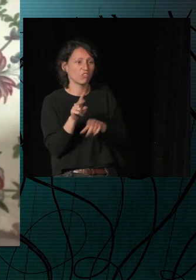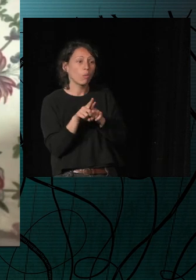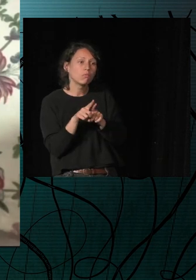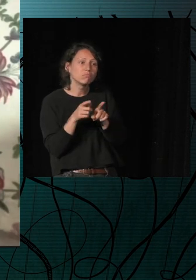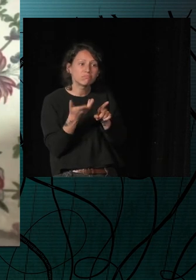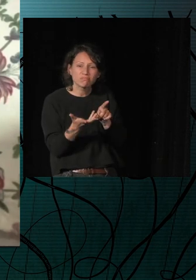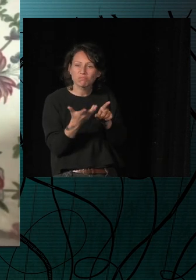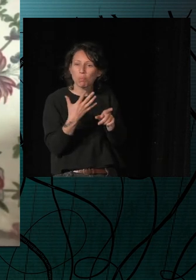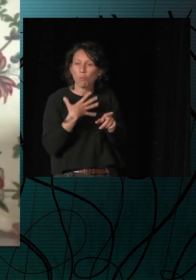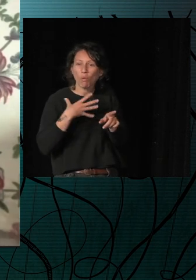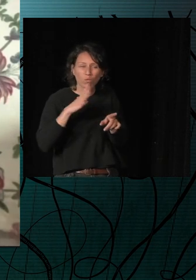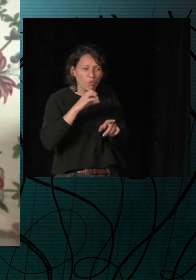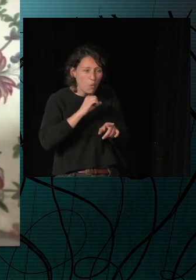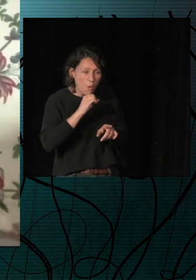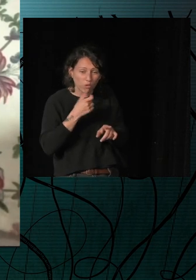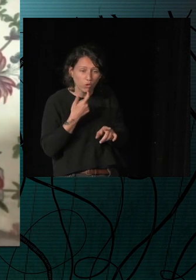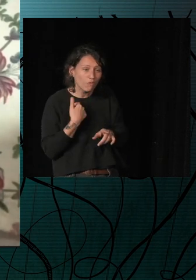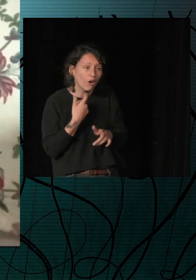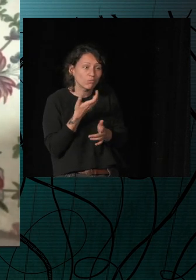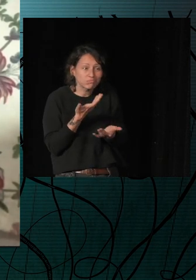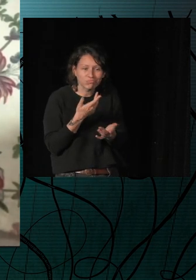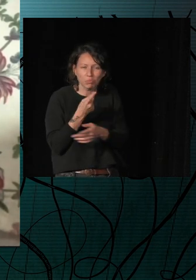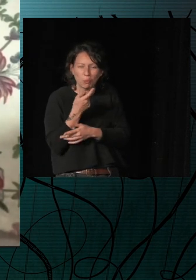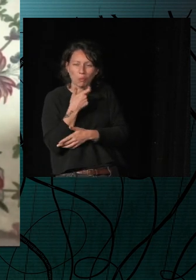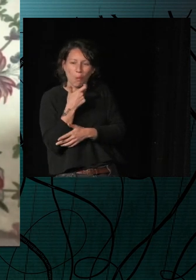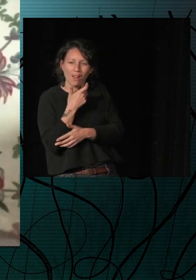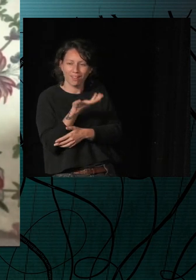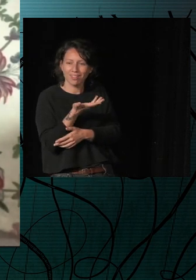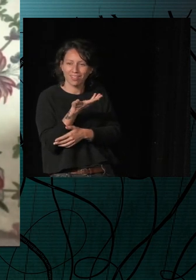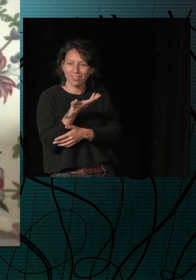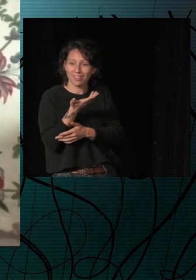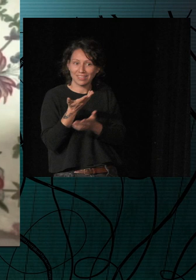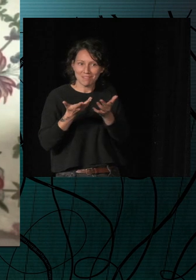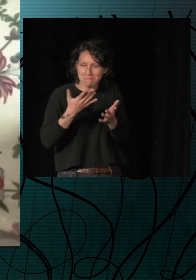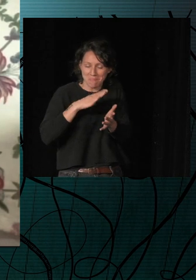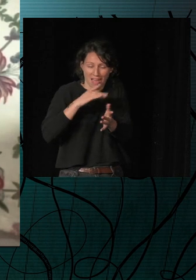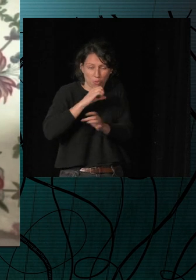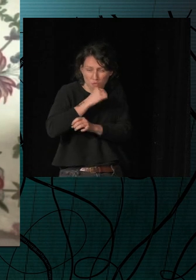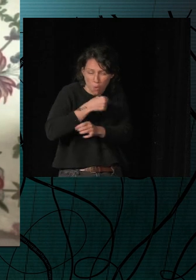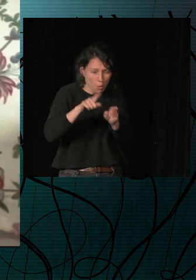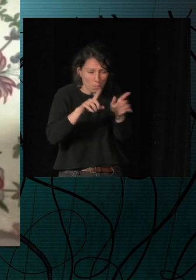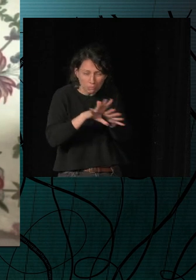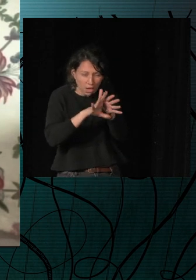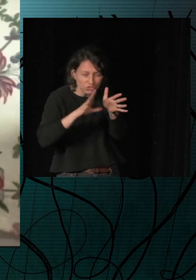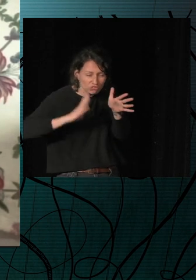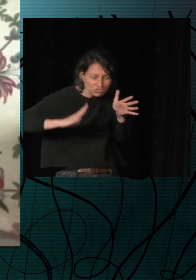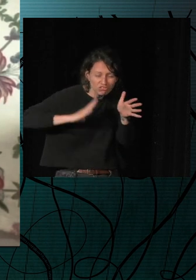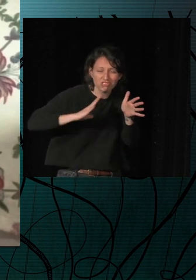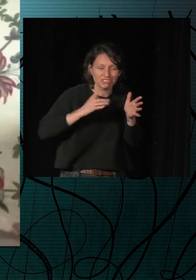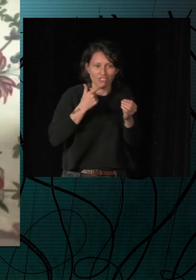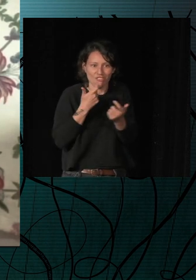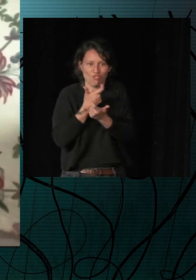drôle et les comédies romantique personne va dire oh non moi ça enfin tu vois c'est rare d'entendre des gens comme toi et tu as tout à fait raison juste